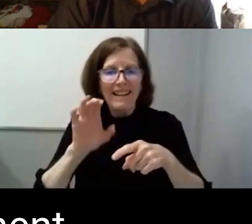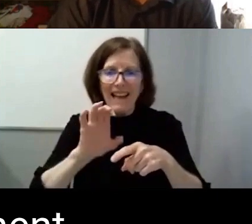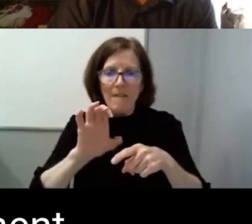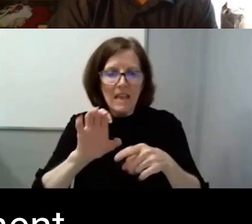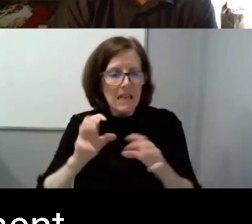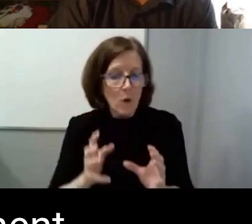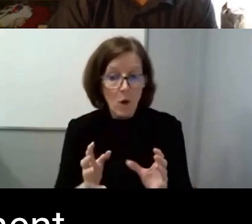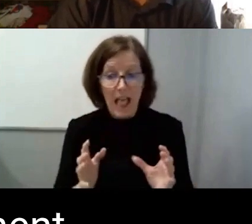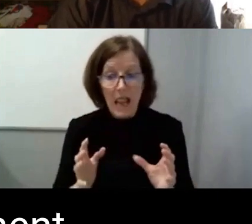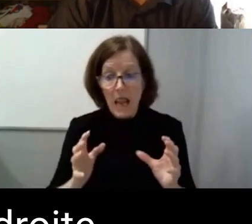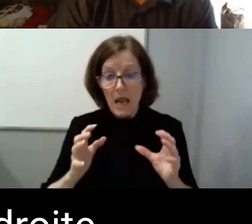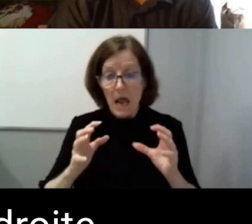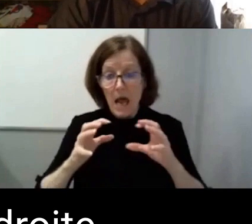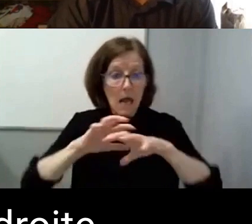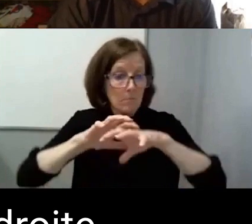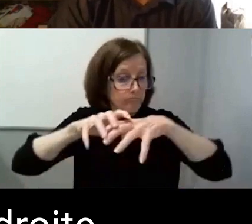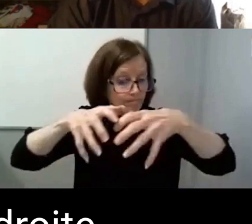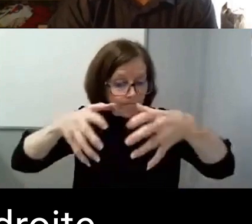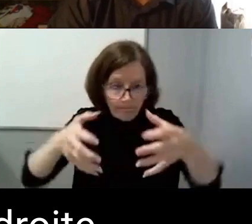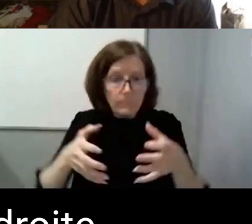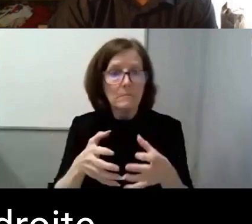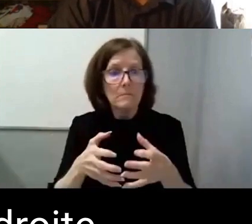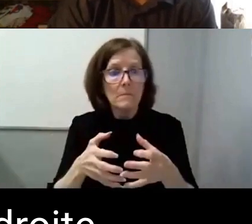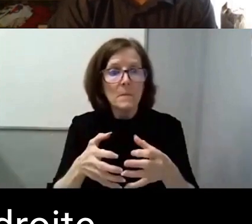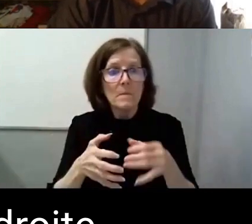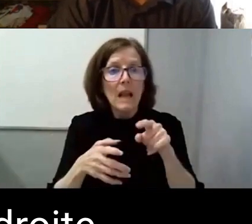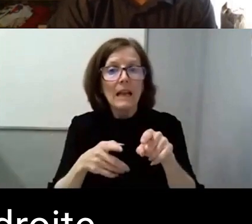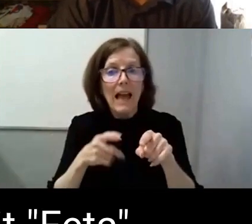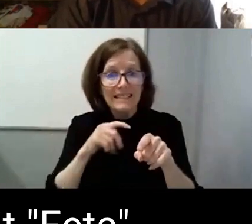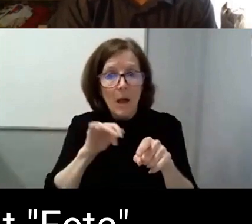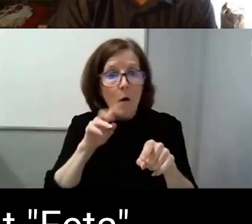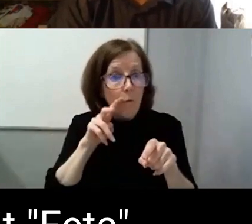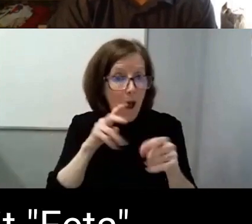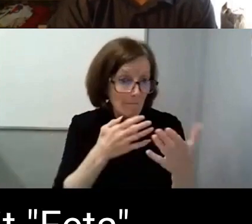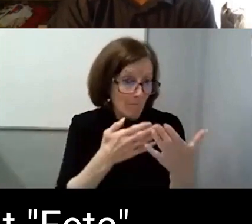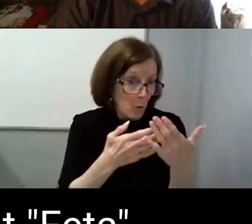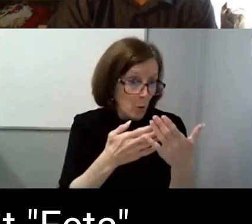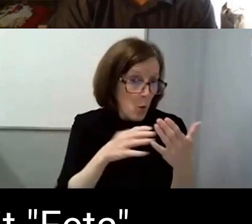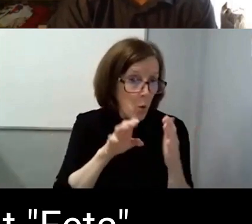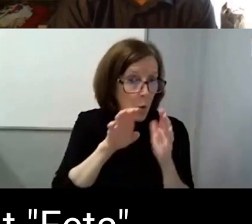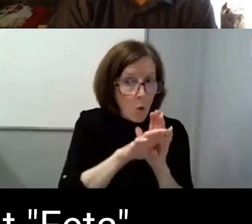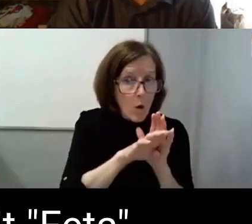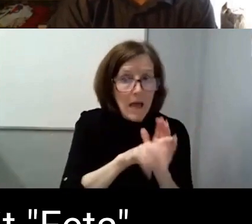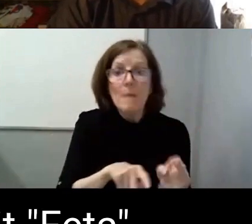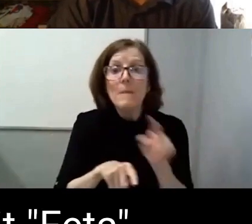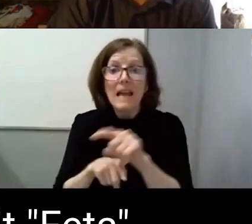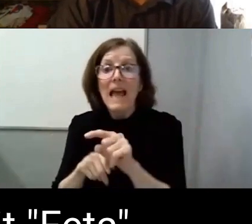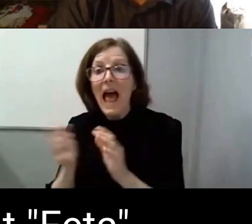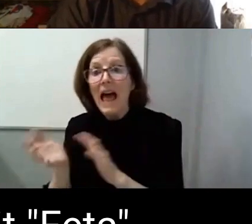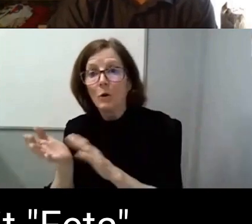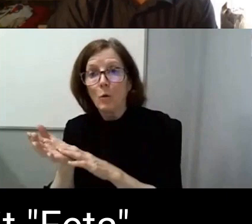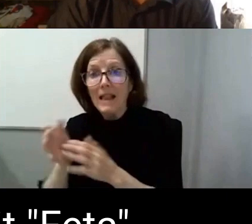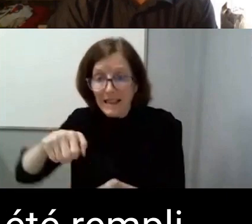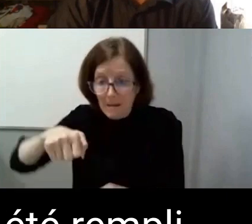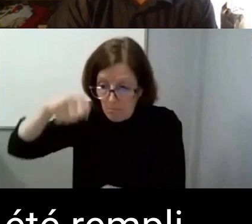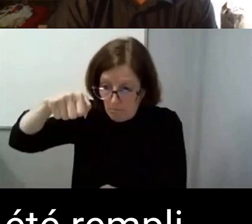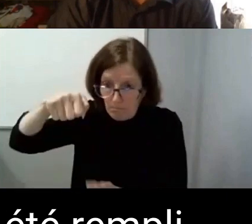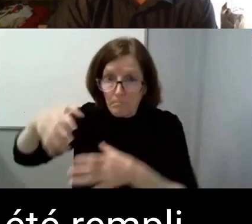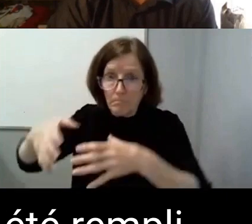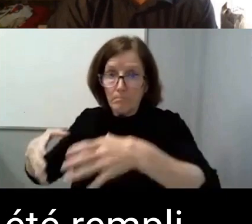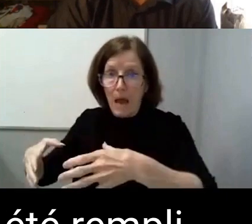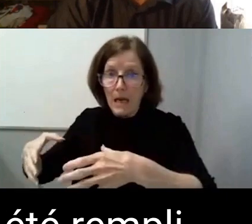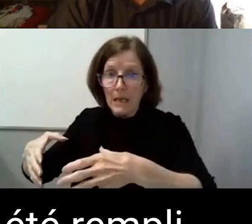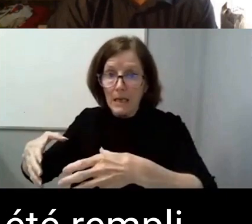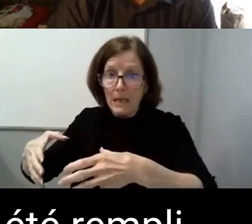coloniser entièrement. Ça, c'est une photo de proche. Puis à droite, on voit ici le gros bac de plastique qui dit feta. Puis c'est la même